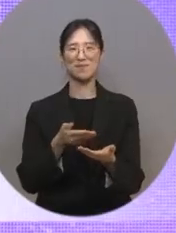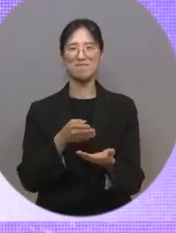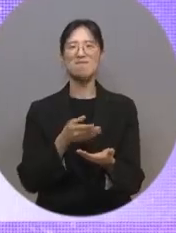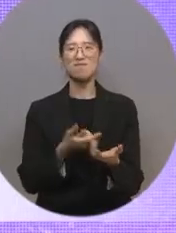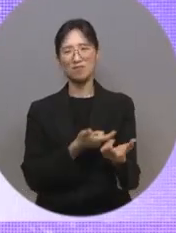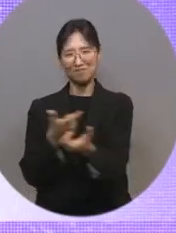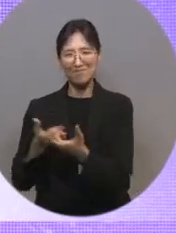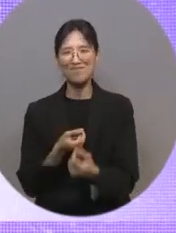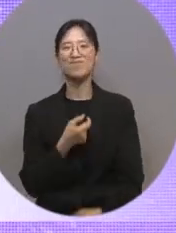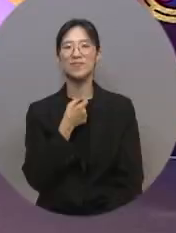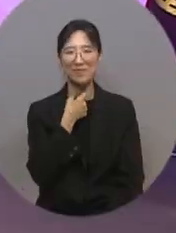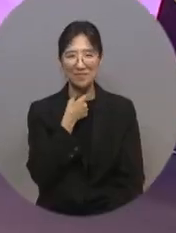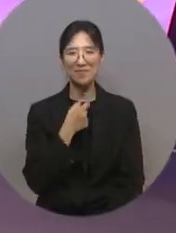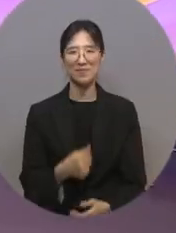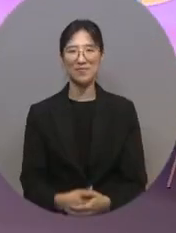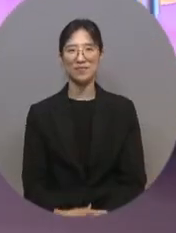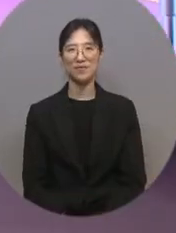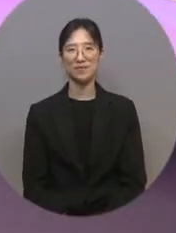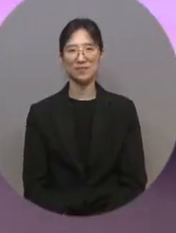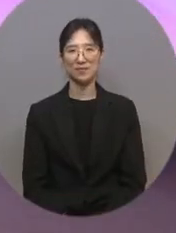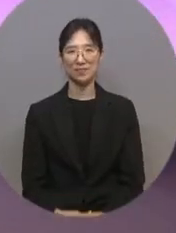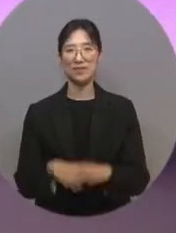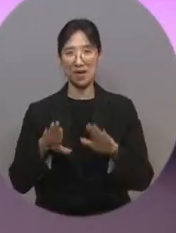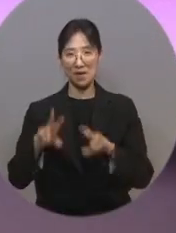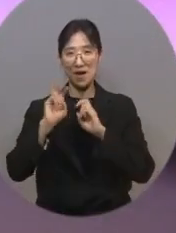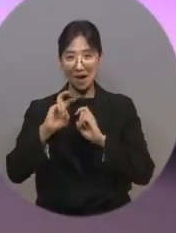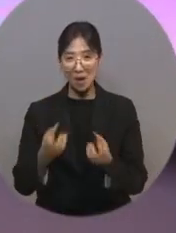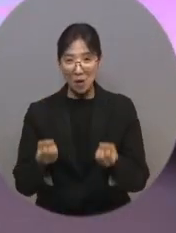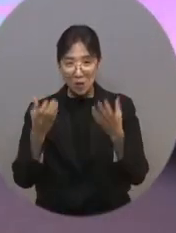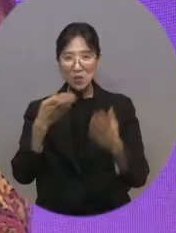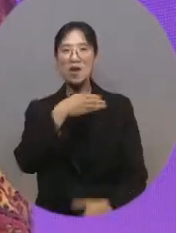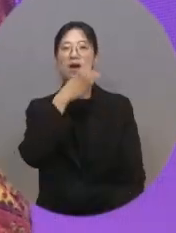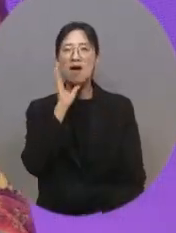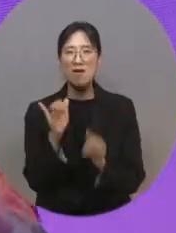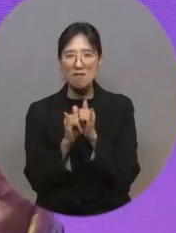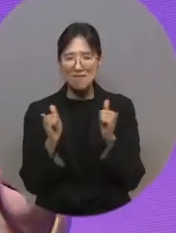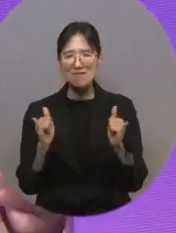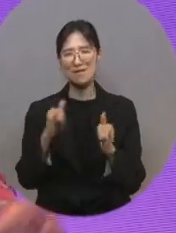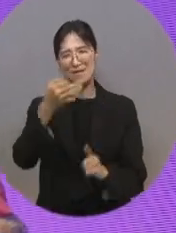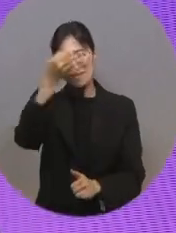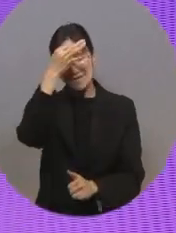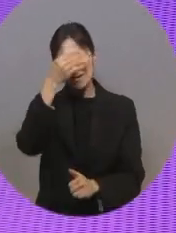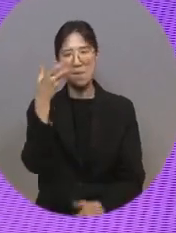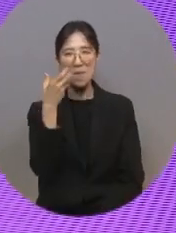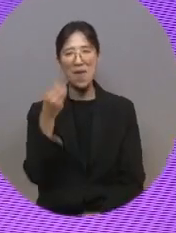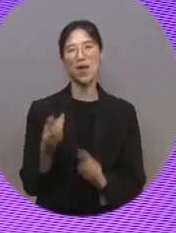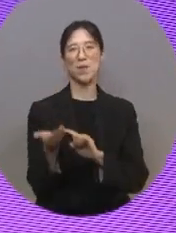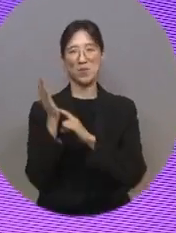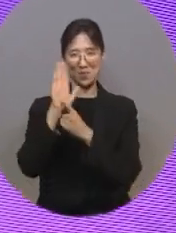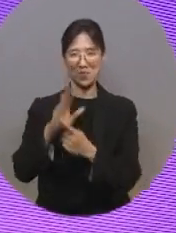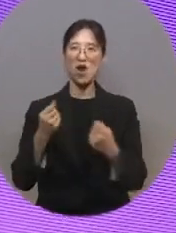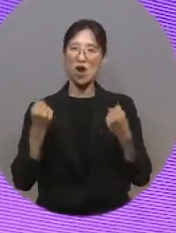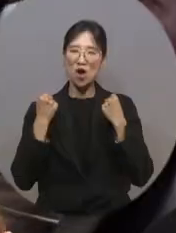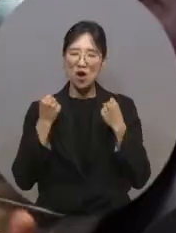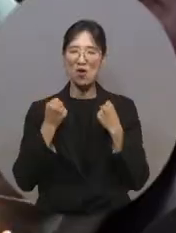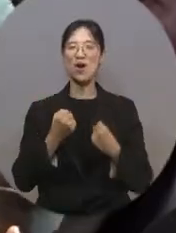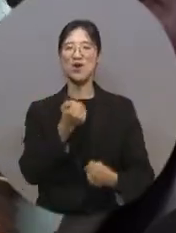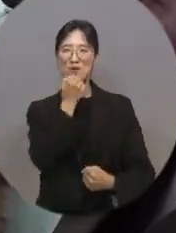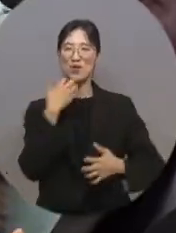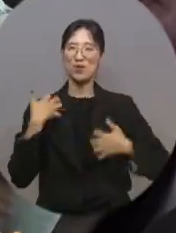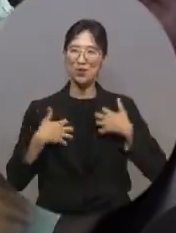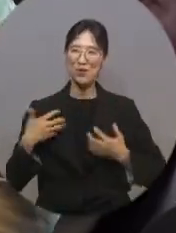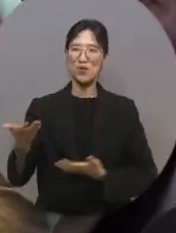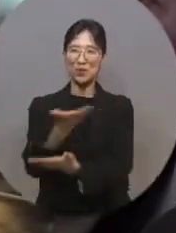너무나 같이 나누고 싶습니다. 이번 가요제는 어르신들의 끼와 매력을 발산하는 자리로 건강한 웃음을 나누며